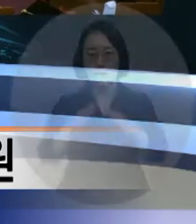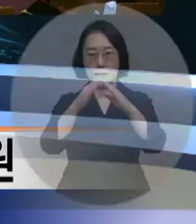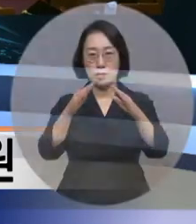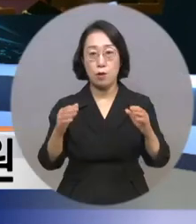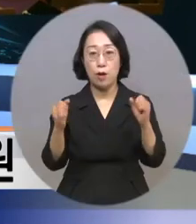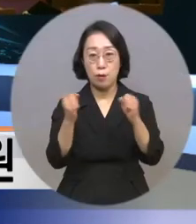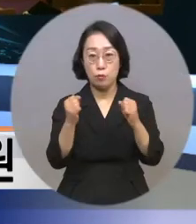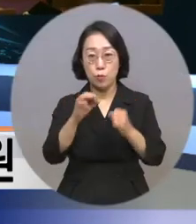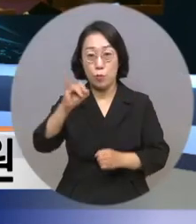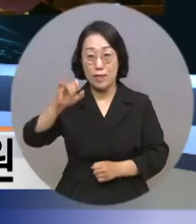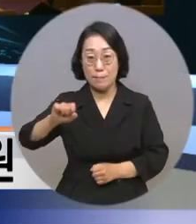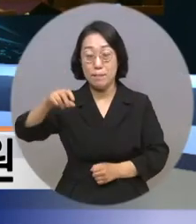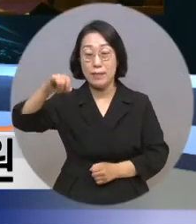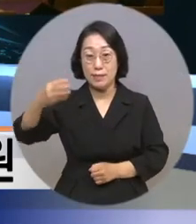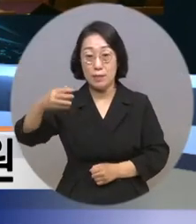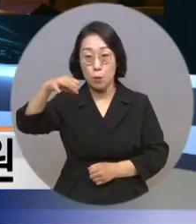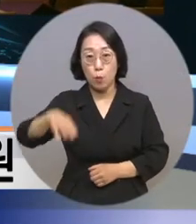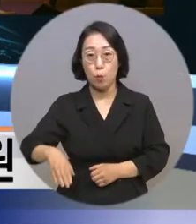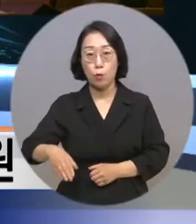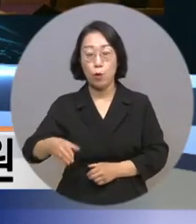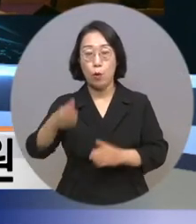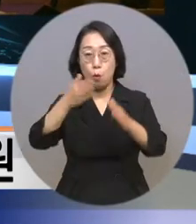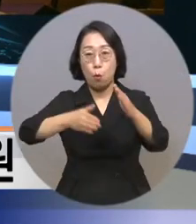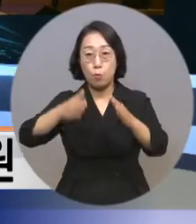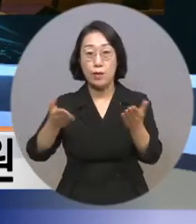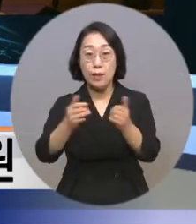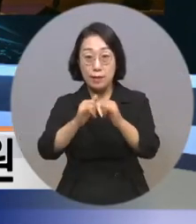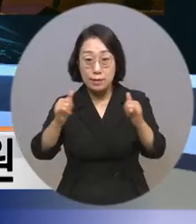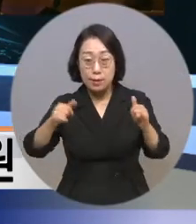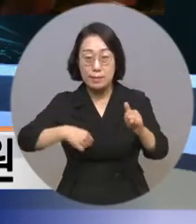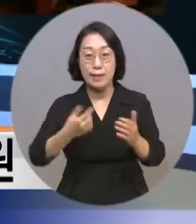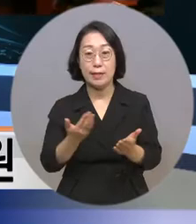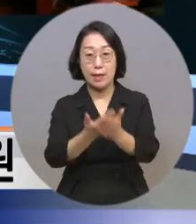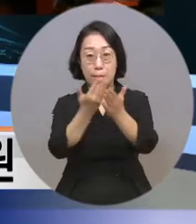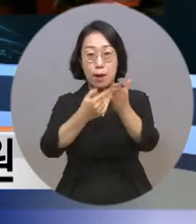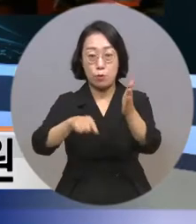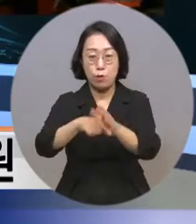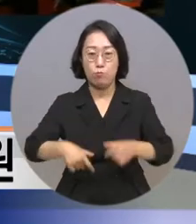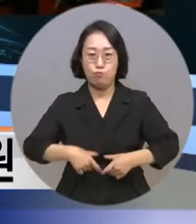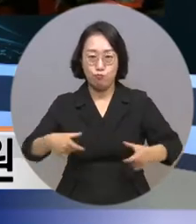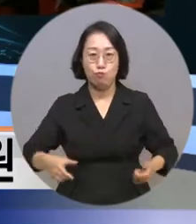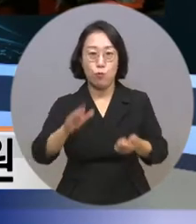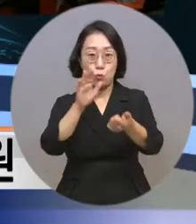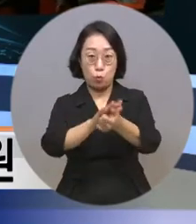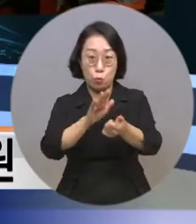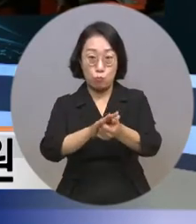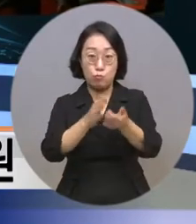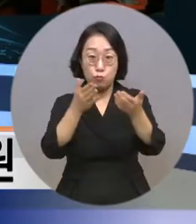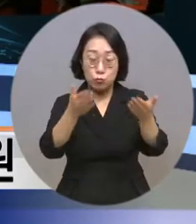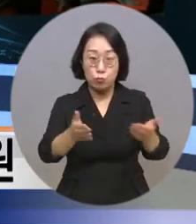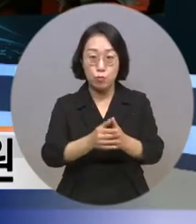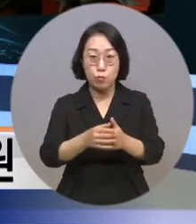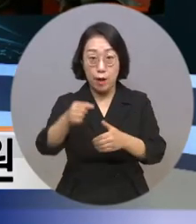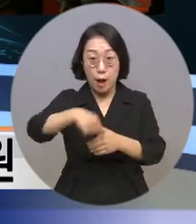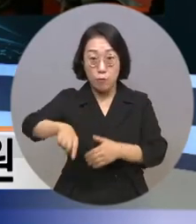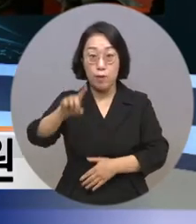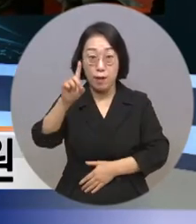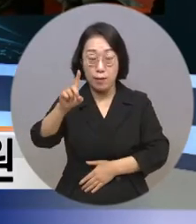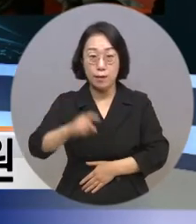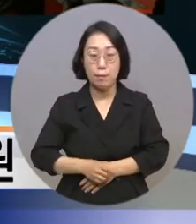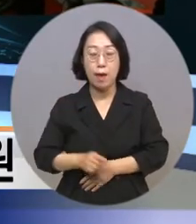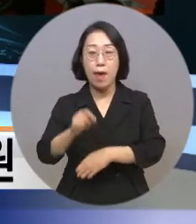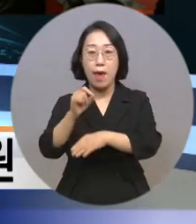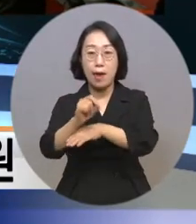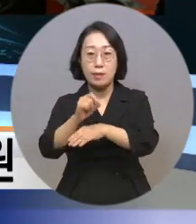전라북도 임실군은 공무원들의 자기 개발에 아낌없는 지원을 베풀고 있는데요. 이를 발판으로 임실군 공무원이